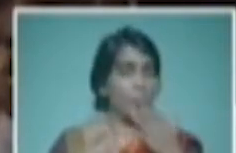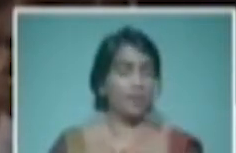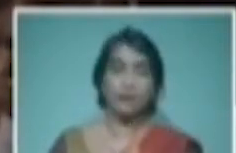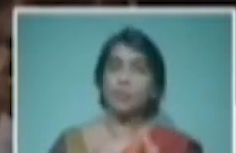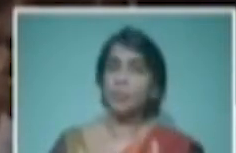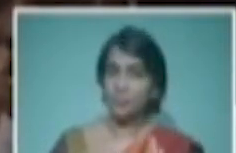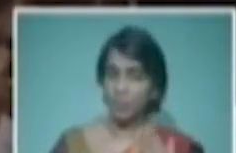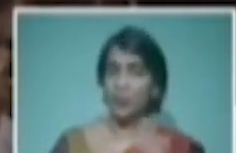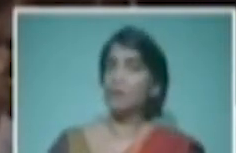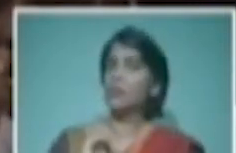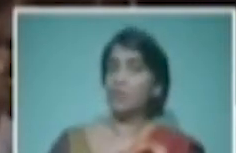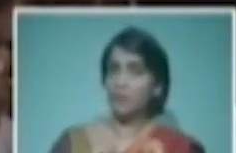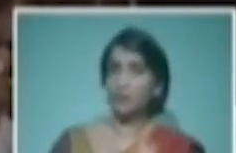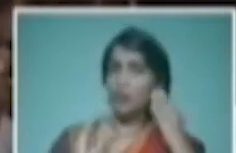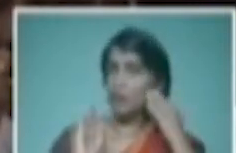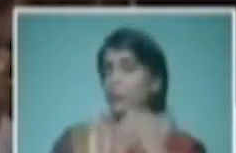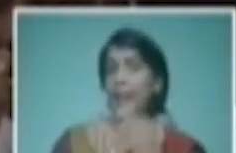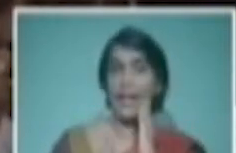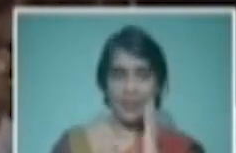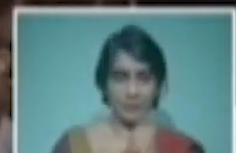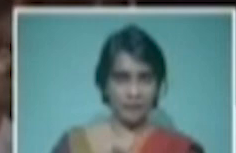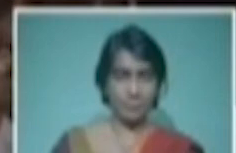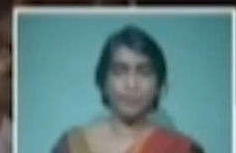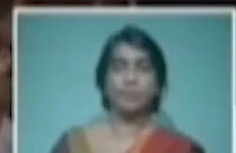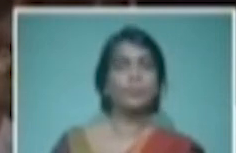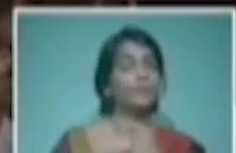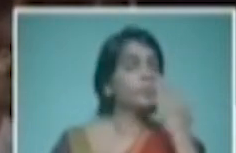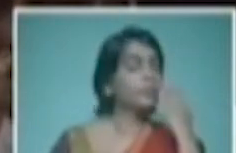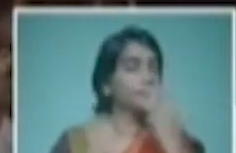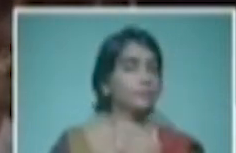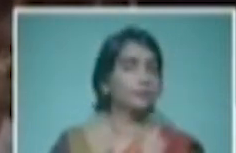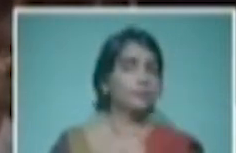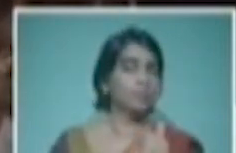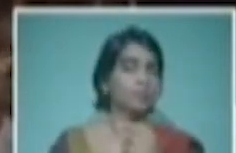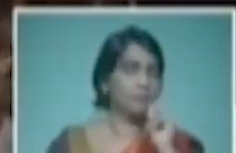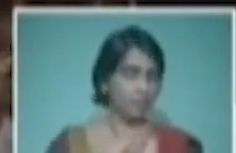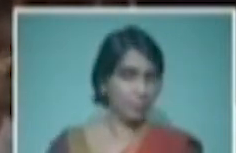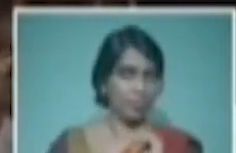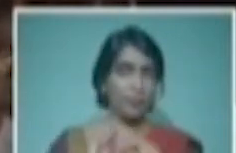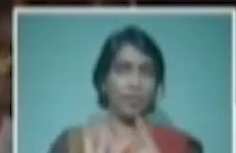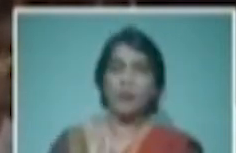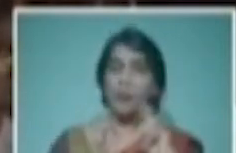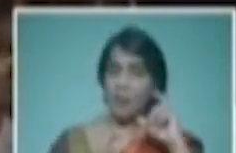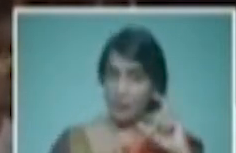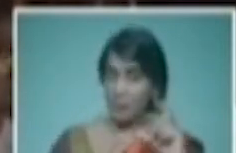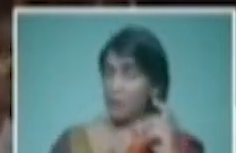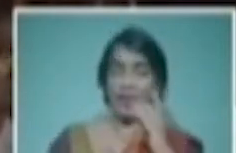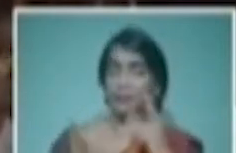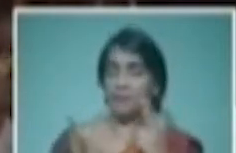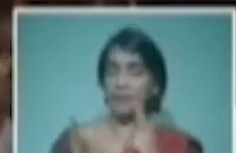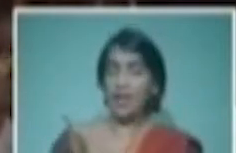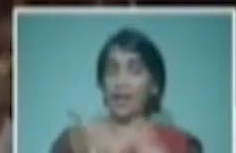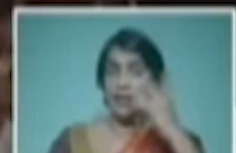කරනවා ඇක්ටිවිටි බේස් ඕරල් ඉංග්‍රීසි. ඒ සඳහා වැඩසටහන සම්පාදනය කළ තිනවා ජාතික අධ්‍යාපන ආයතනය. ඒ